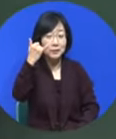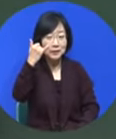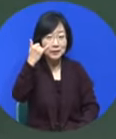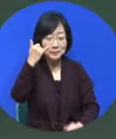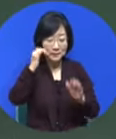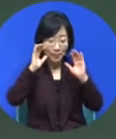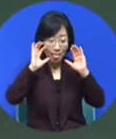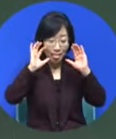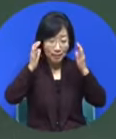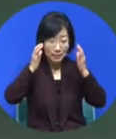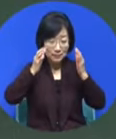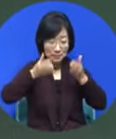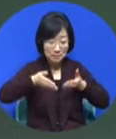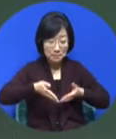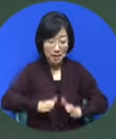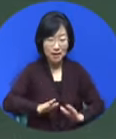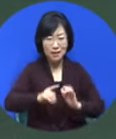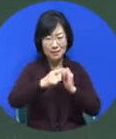젊은입니다